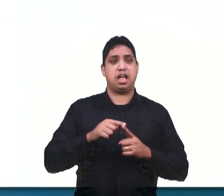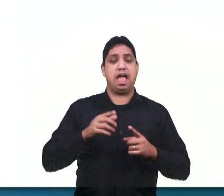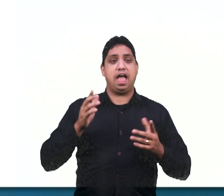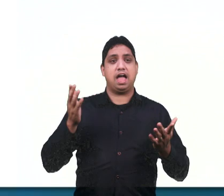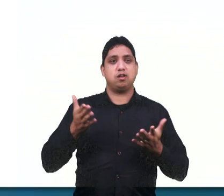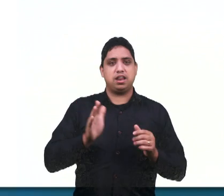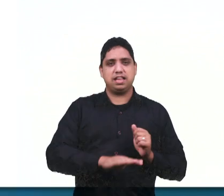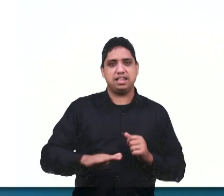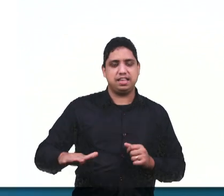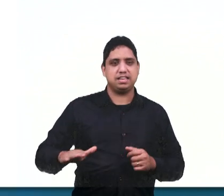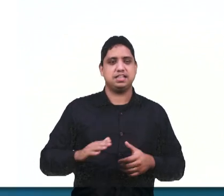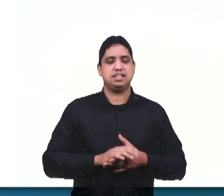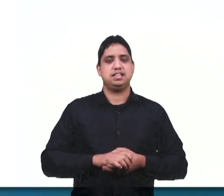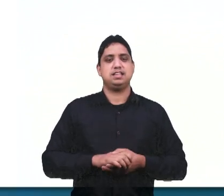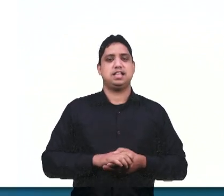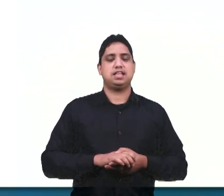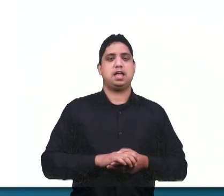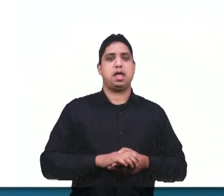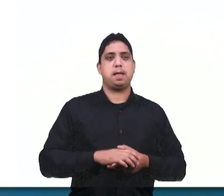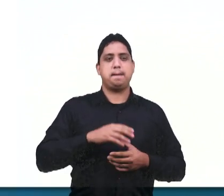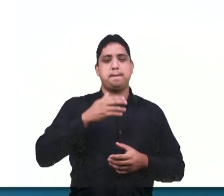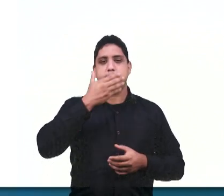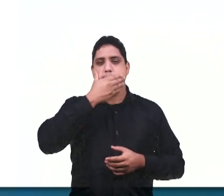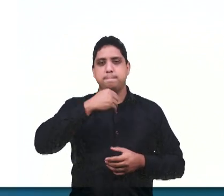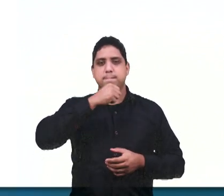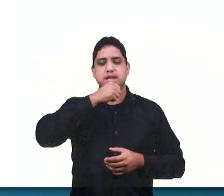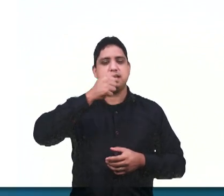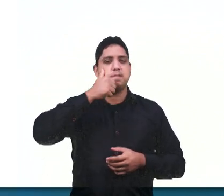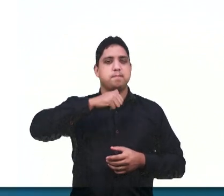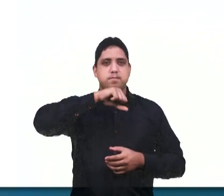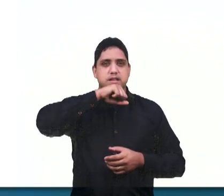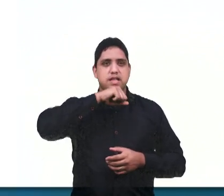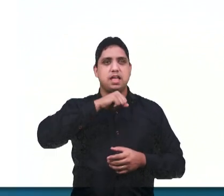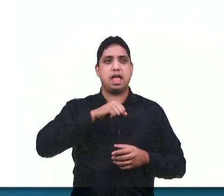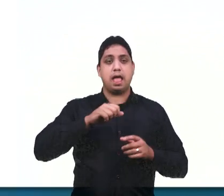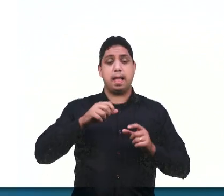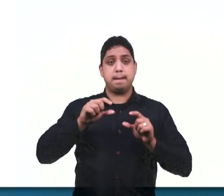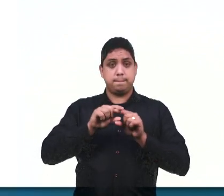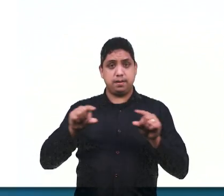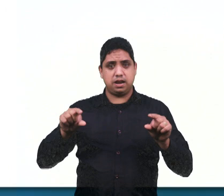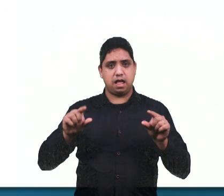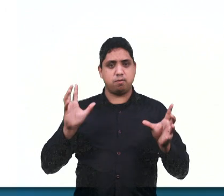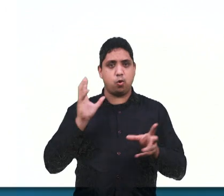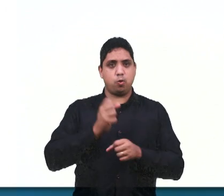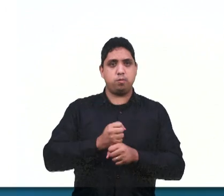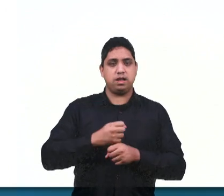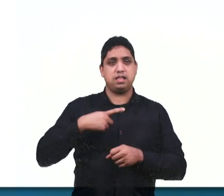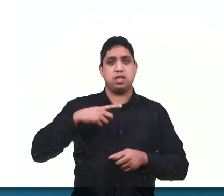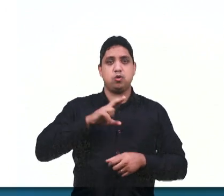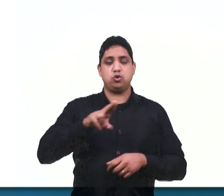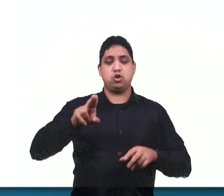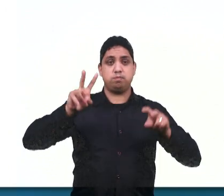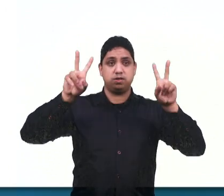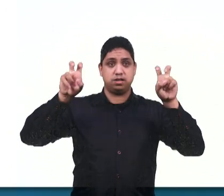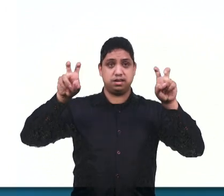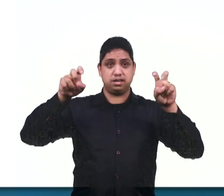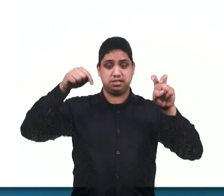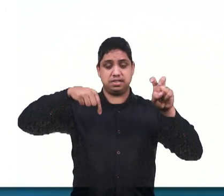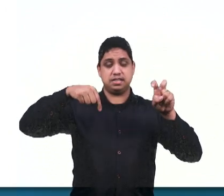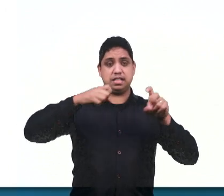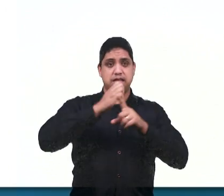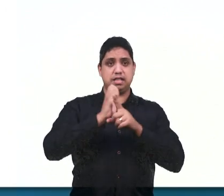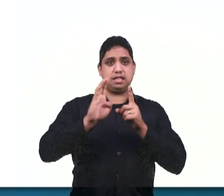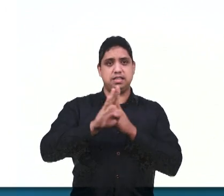Maintenant, pour les enfants, afin que les parents puissent travailler avec leurs enfants, 8. Complétez le mot ci-dessus qui donne le